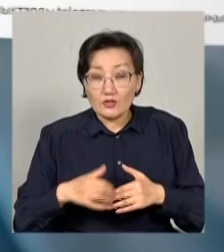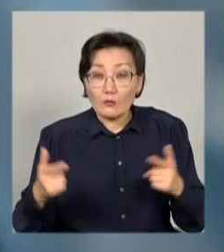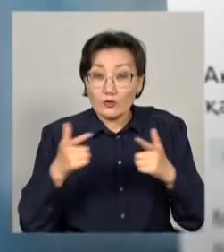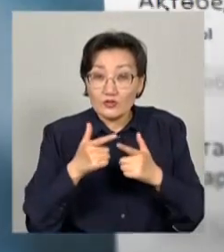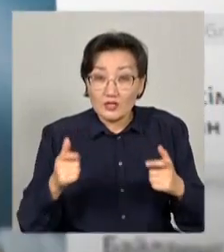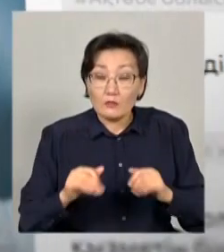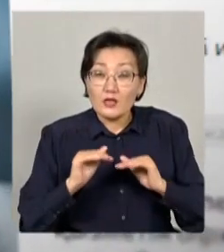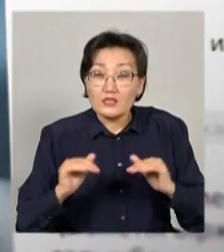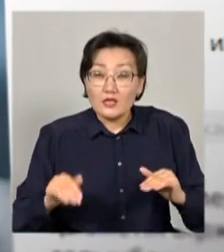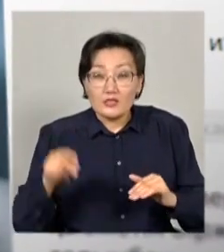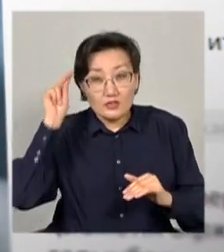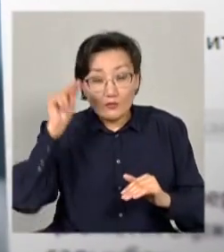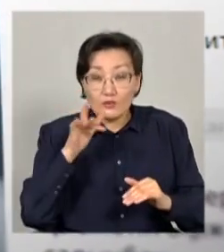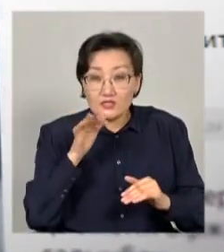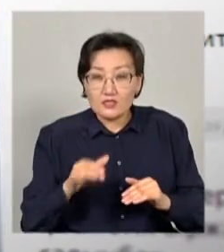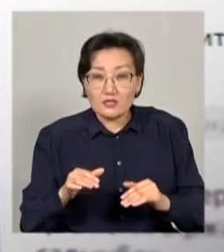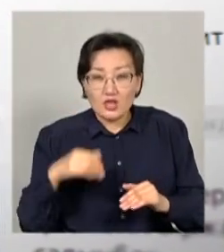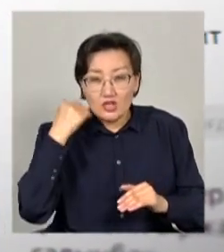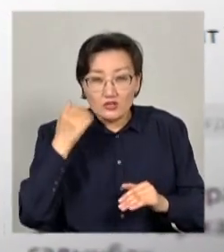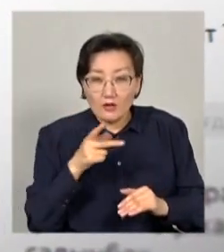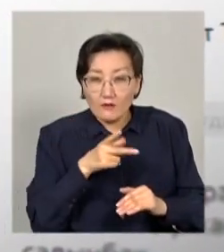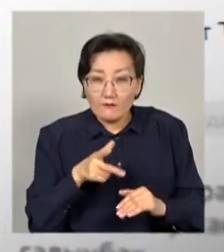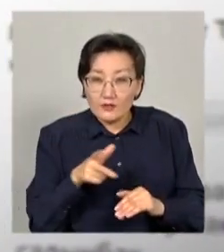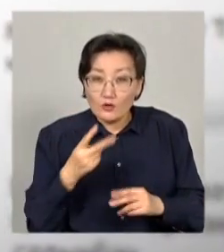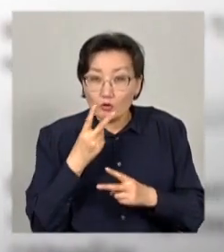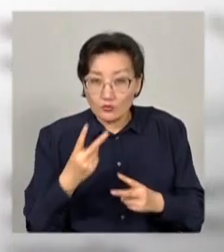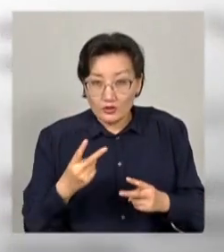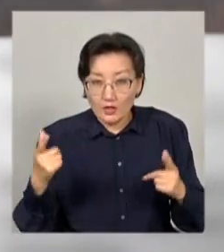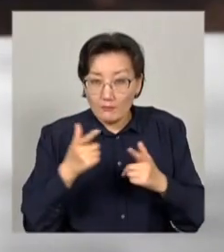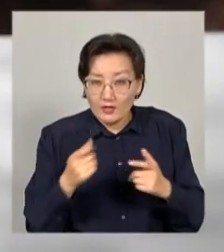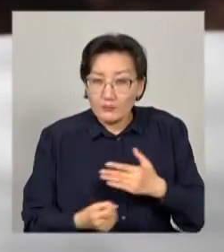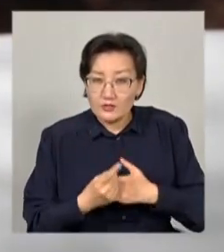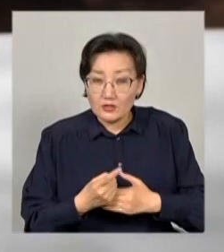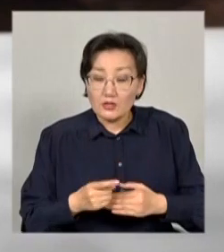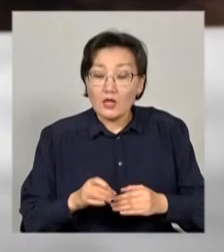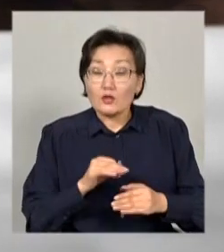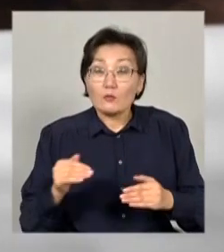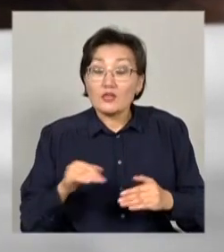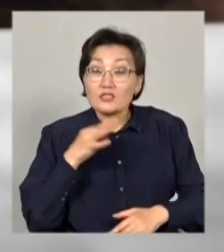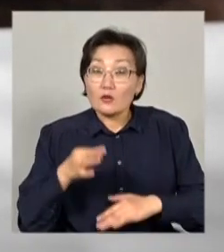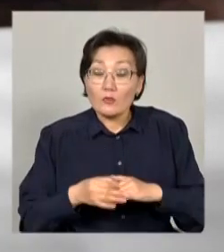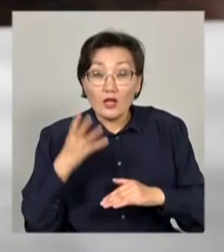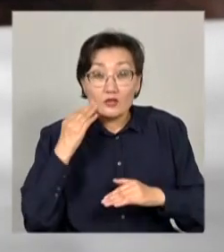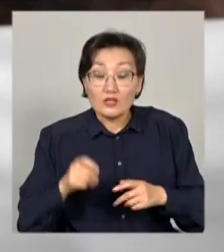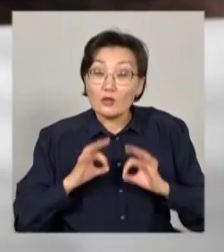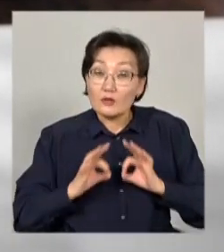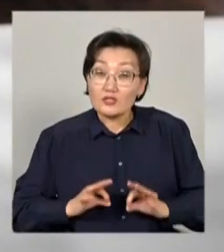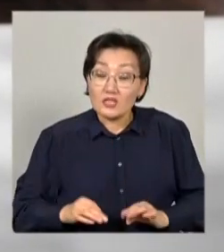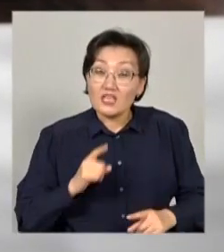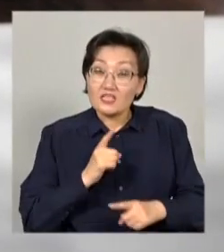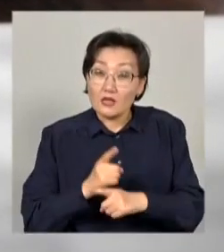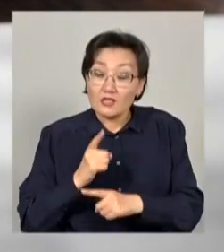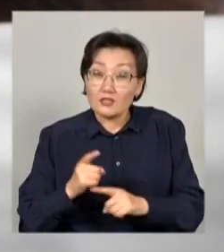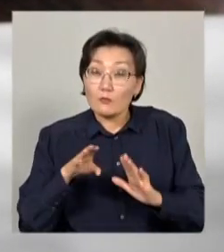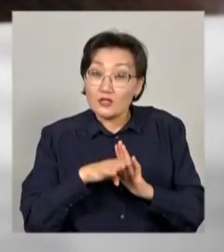көздерінде оқушылардың сабақ үстінде анайы видео көріп жатқаны туралы мәлімет тарады. Бұған ресми жауап берген Алматы прокуратурасы тыйым